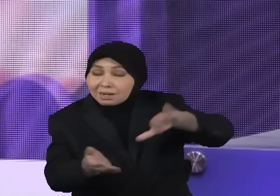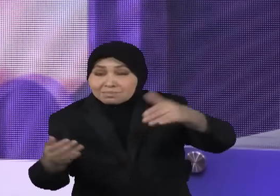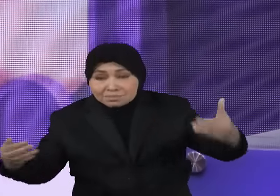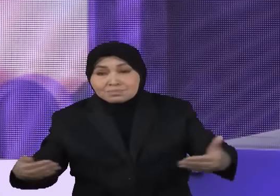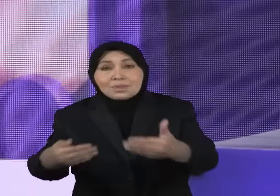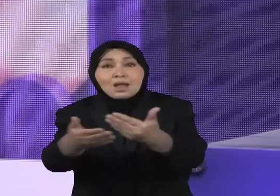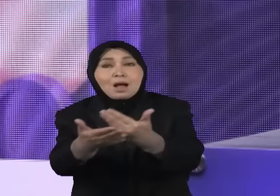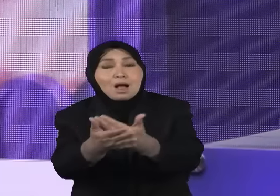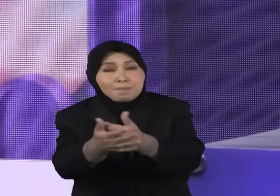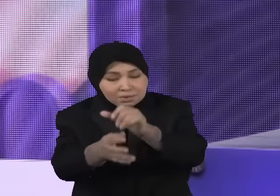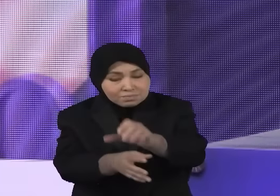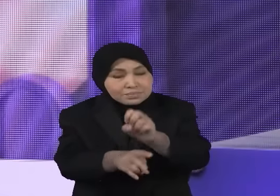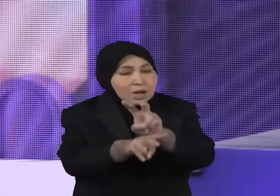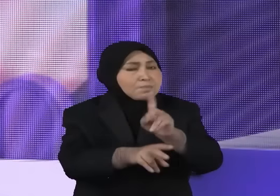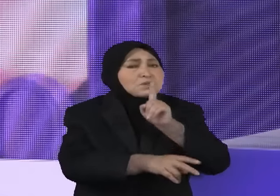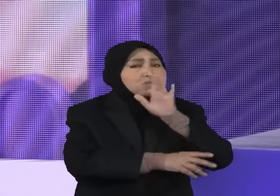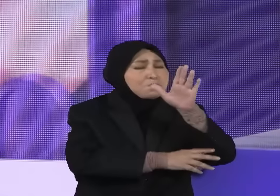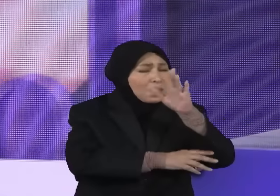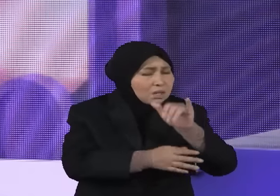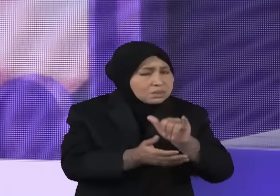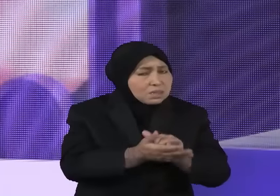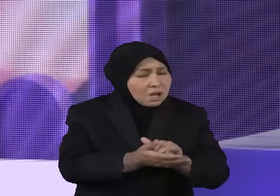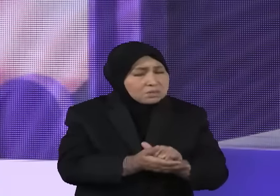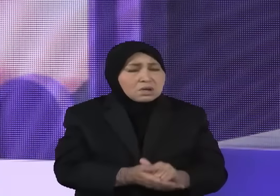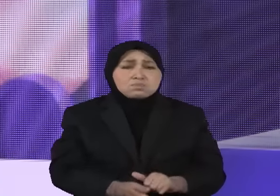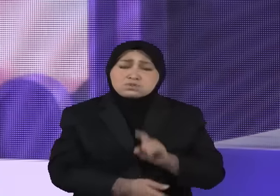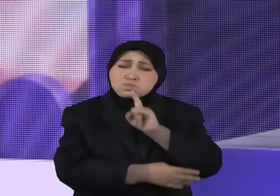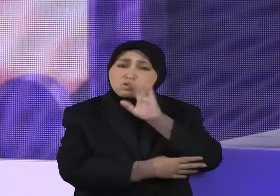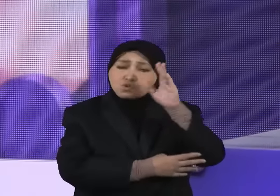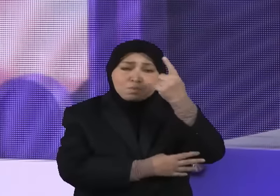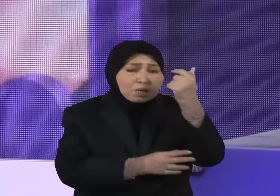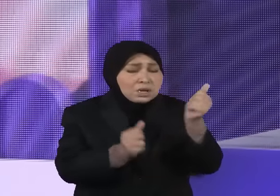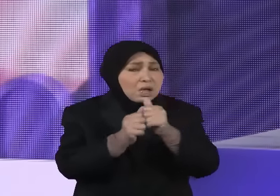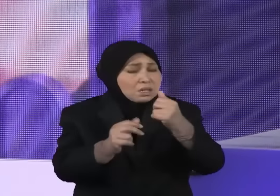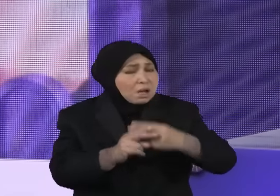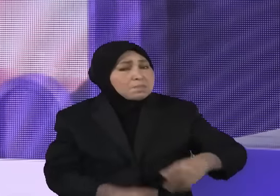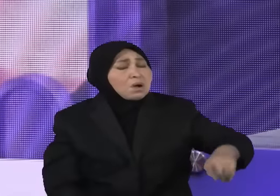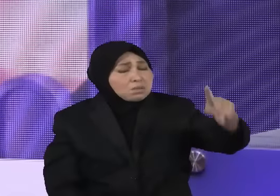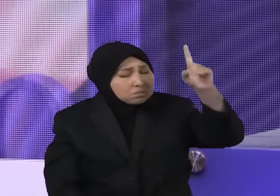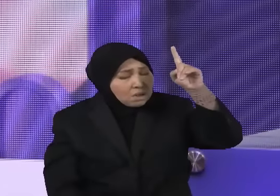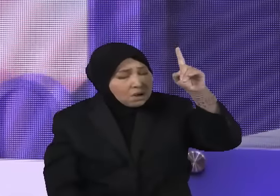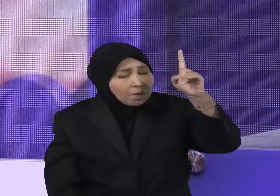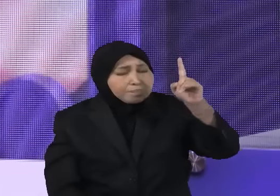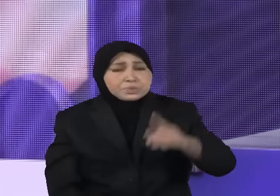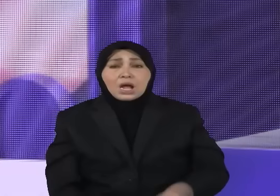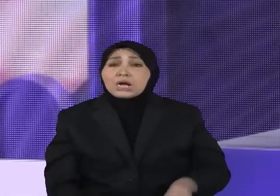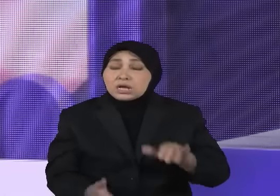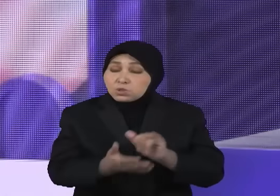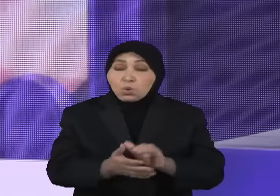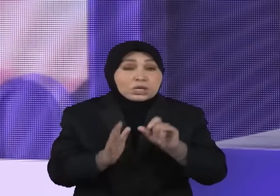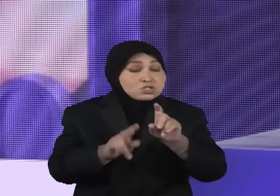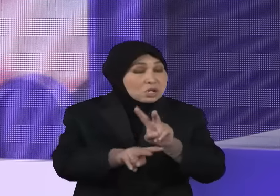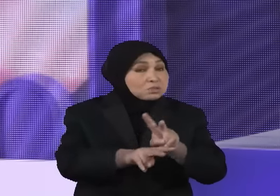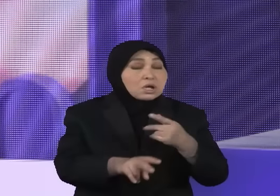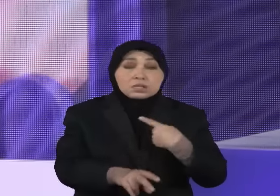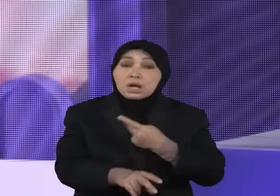apa? Menyatakan, bersumpah bahawa la syahadatuna ahaqqu min syahadatihima, iaitu kesaksian